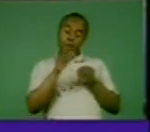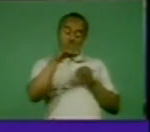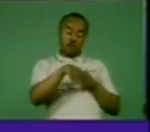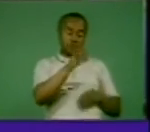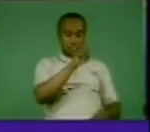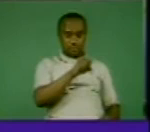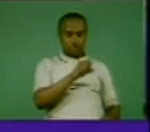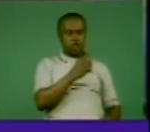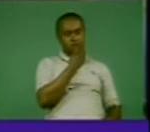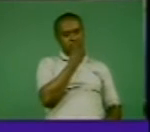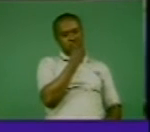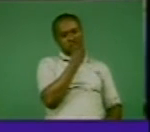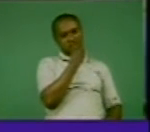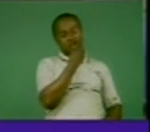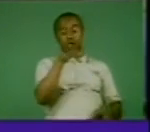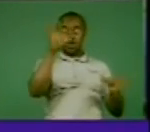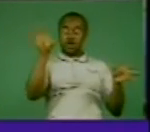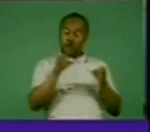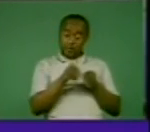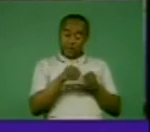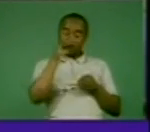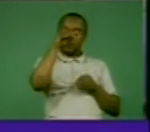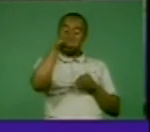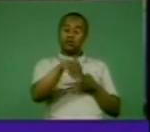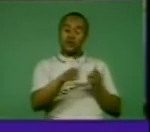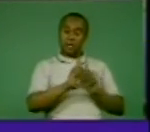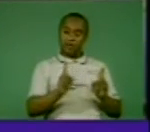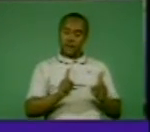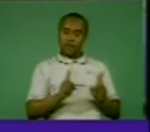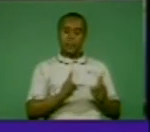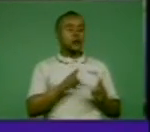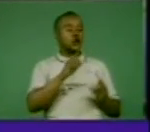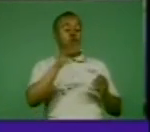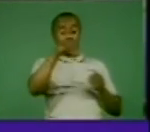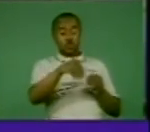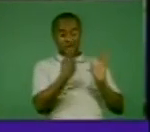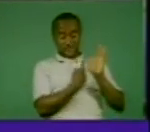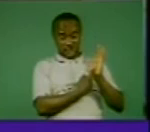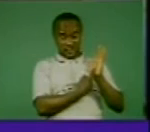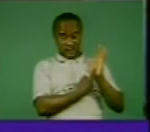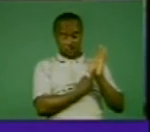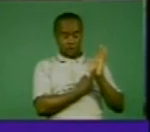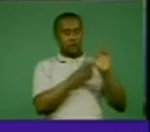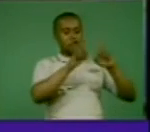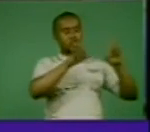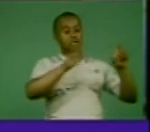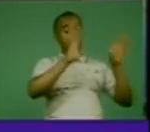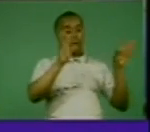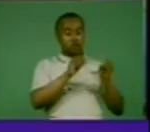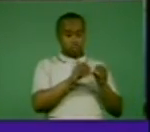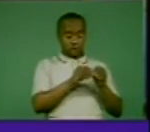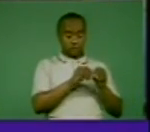kura 140. Jumla ya kura za hapana ni kura 6 kwa ibara zote na kura 5 kwa ibara